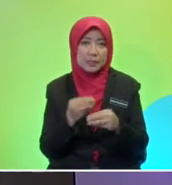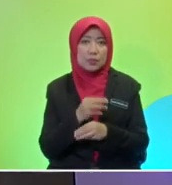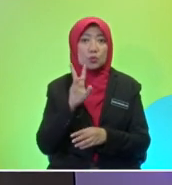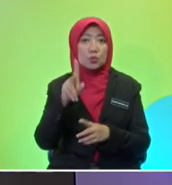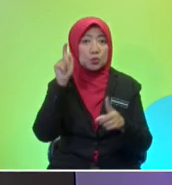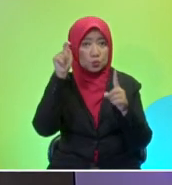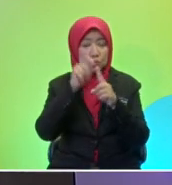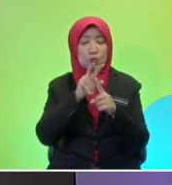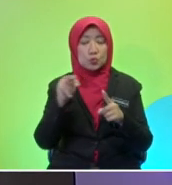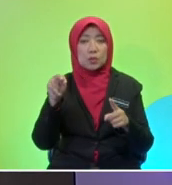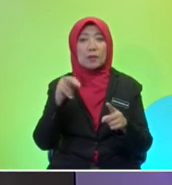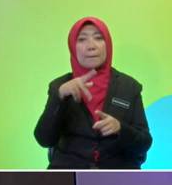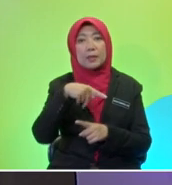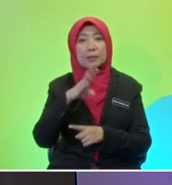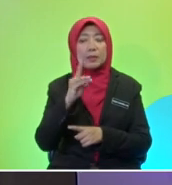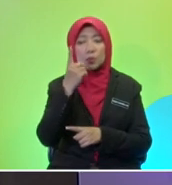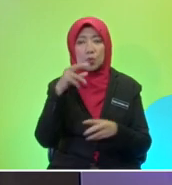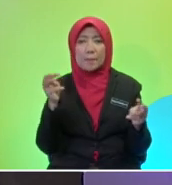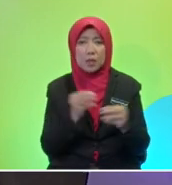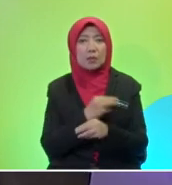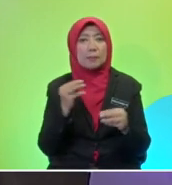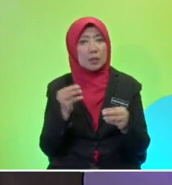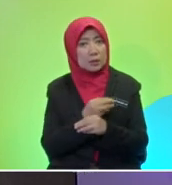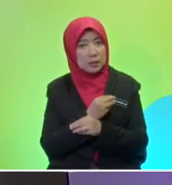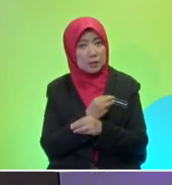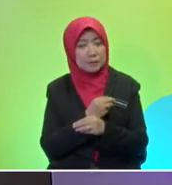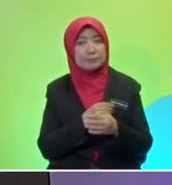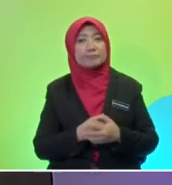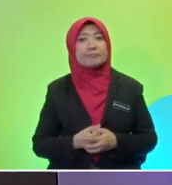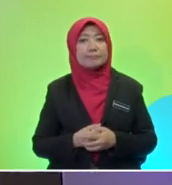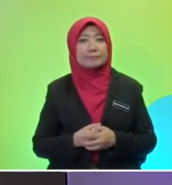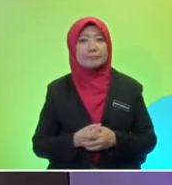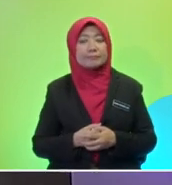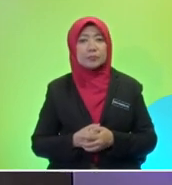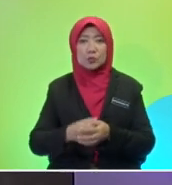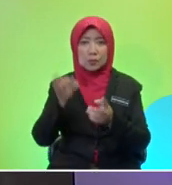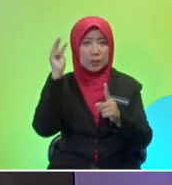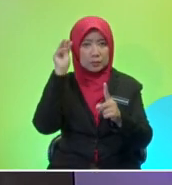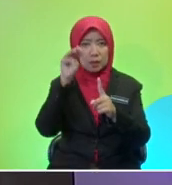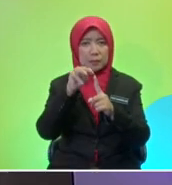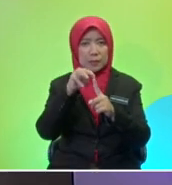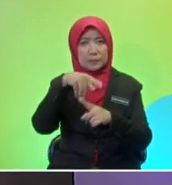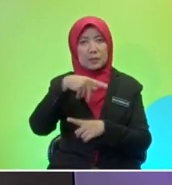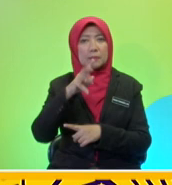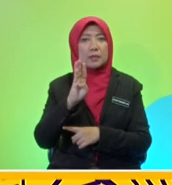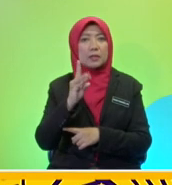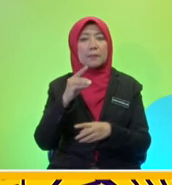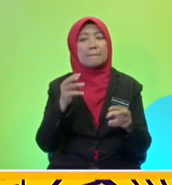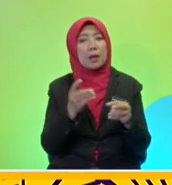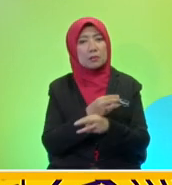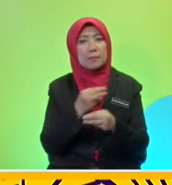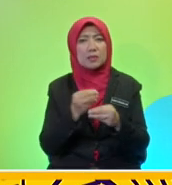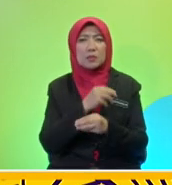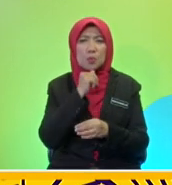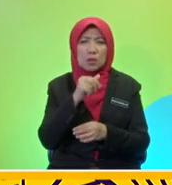tujuan dalam PBB didasarkan untuk matematika ini Oke mati apa dia oke yang paling kecil bukan